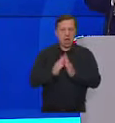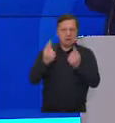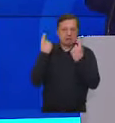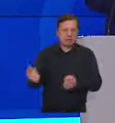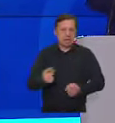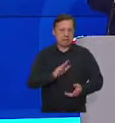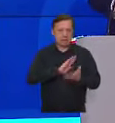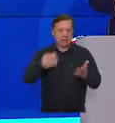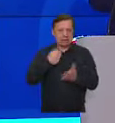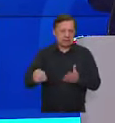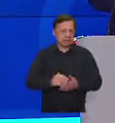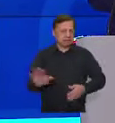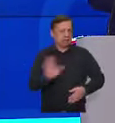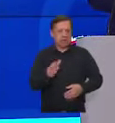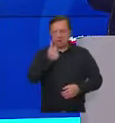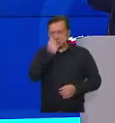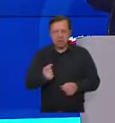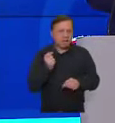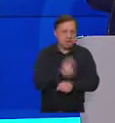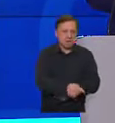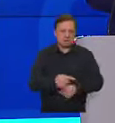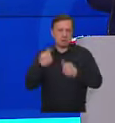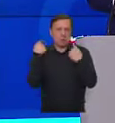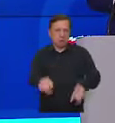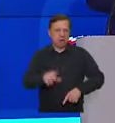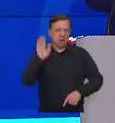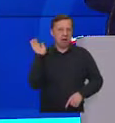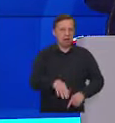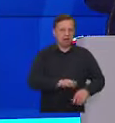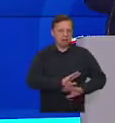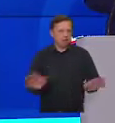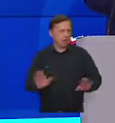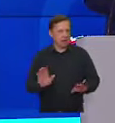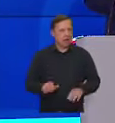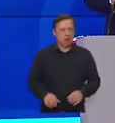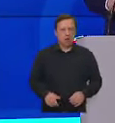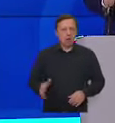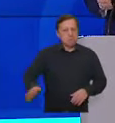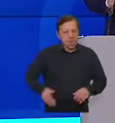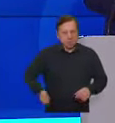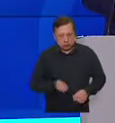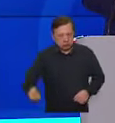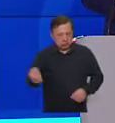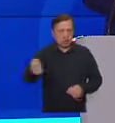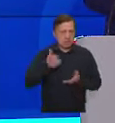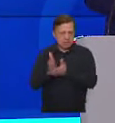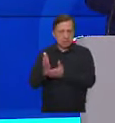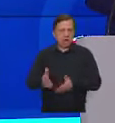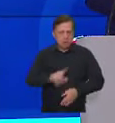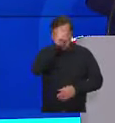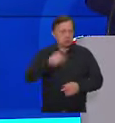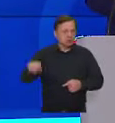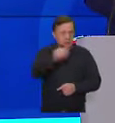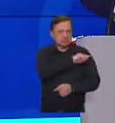bez zakupów, wyniesienia śmieci, wyprowadzenia psa, że rzesze młodych ludzi organizują się w